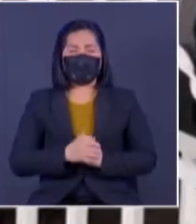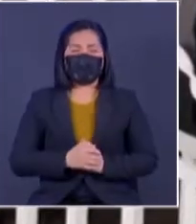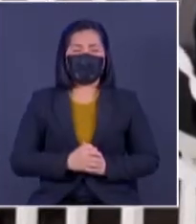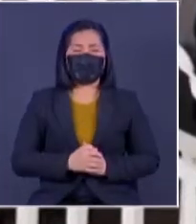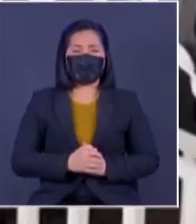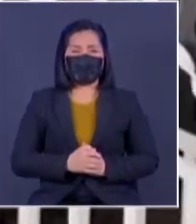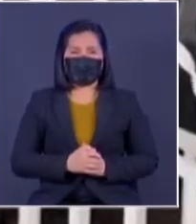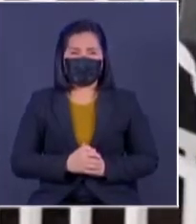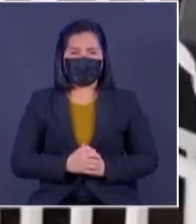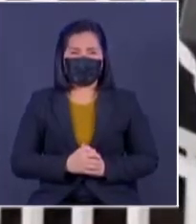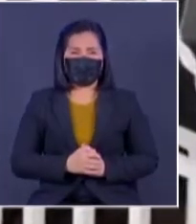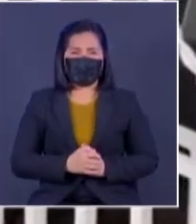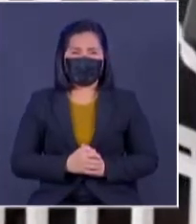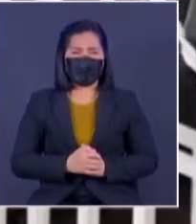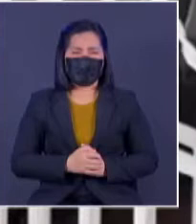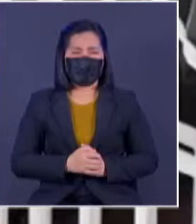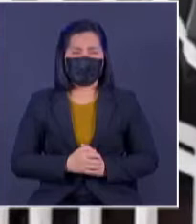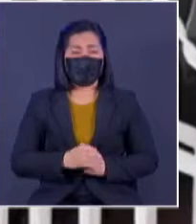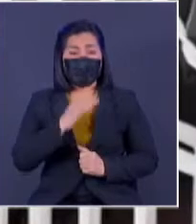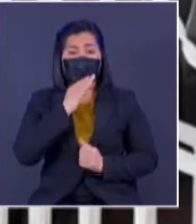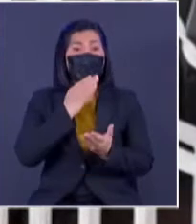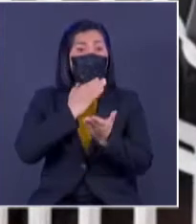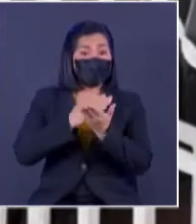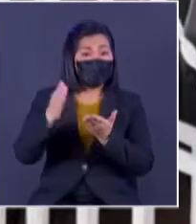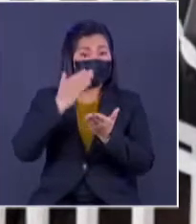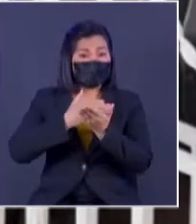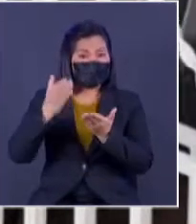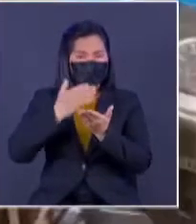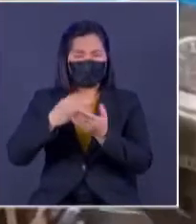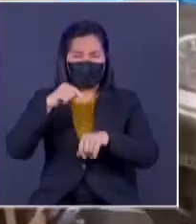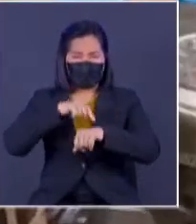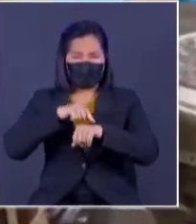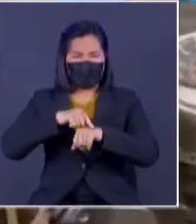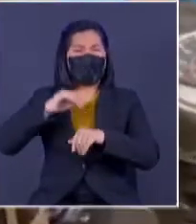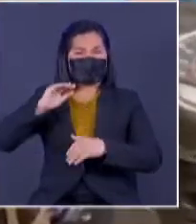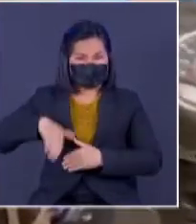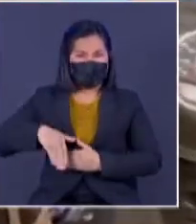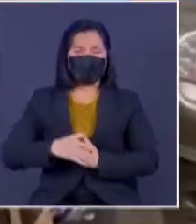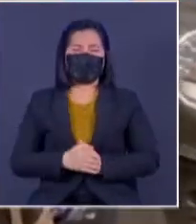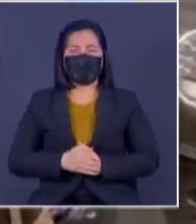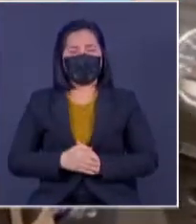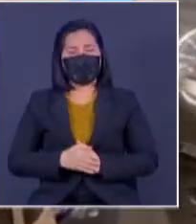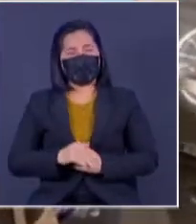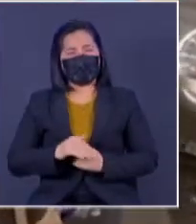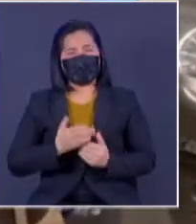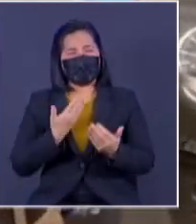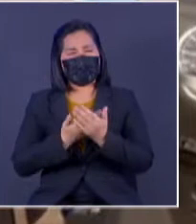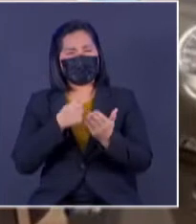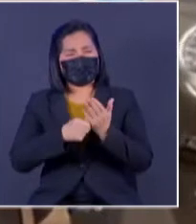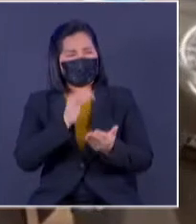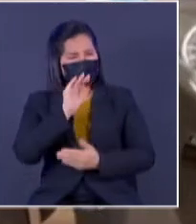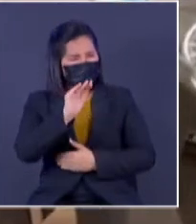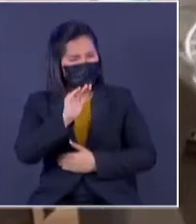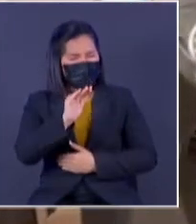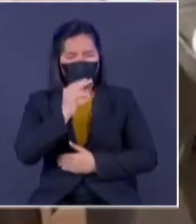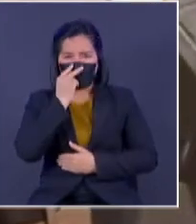เบี้ยและทีนี้ถ้าหากว่าชำระคืนหนี้ล่าช้าเขาก็จะมีการติดตามทวงถามครับแล้วก็ทวง